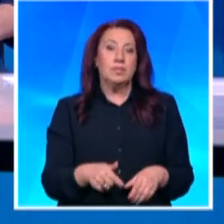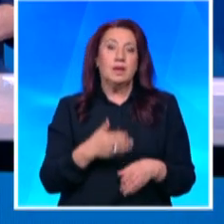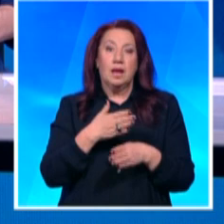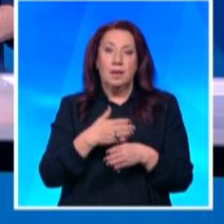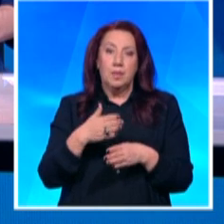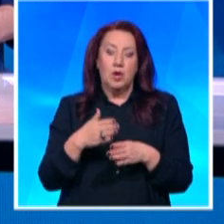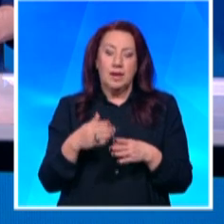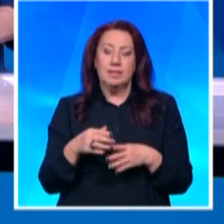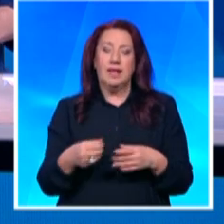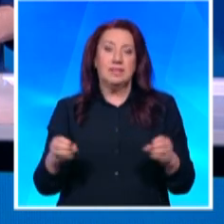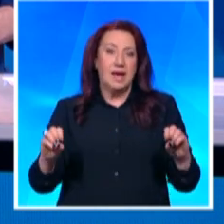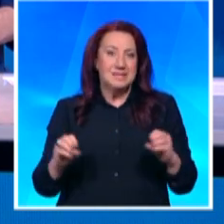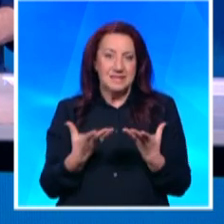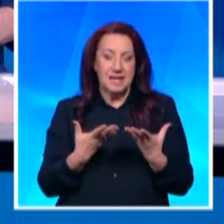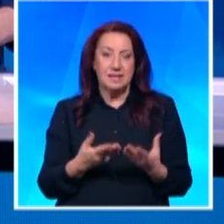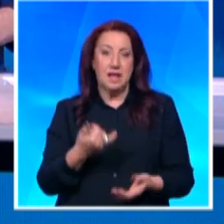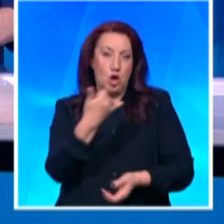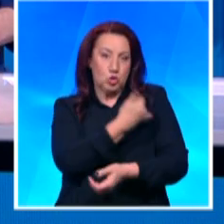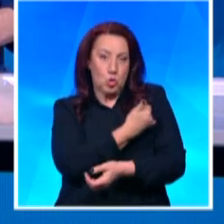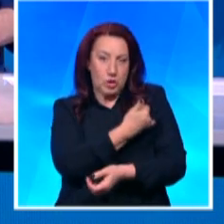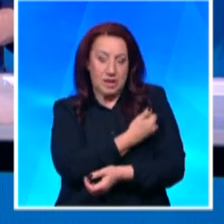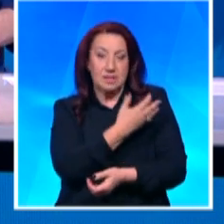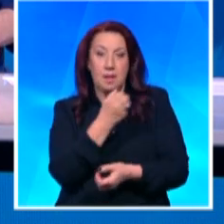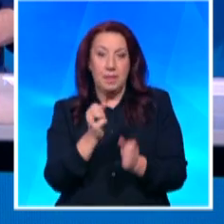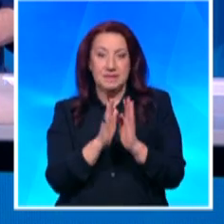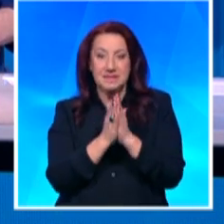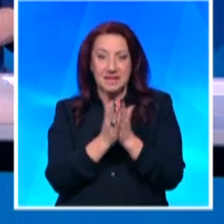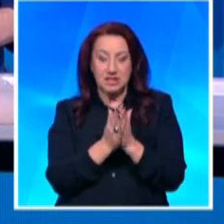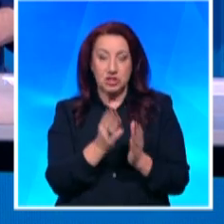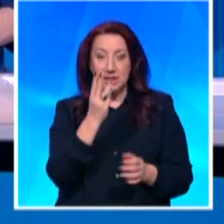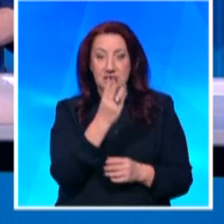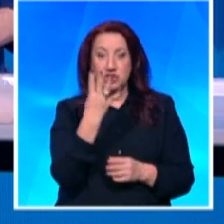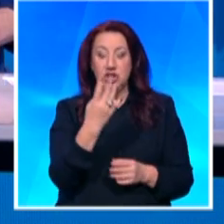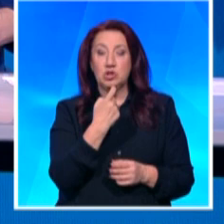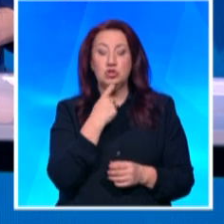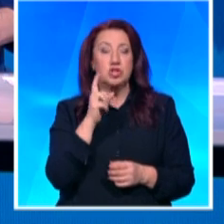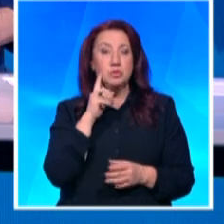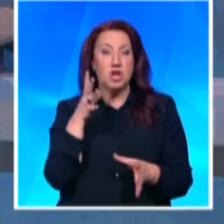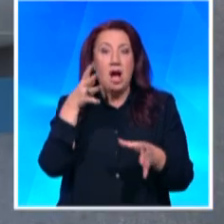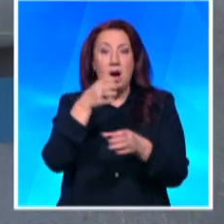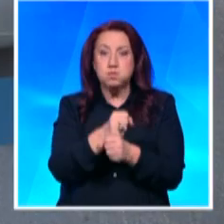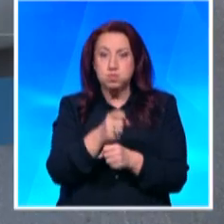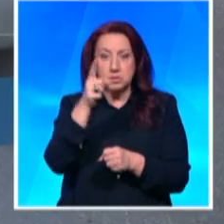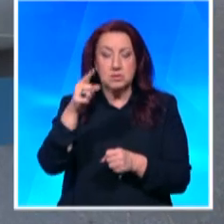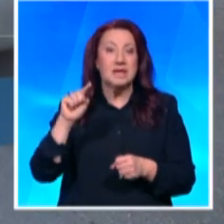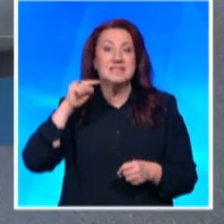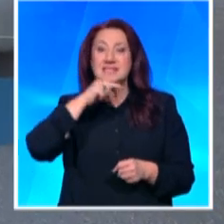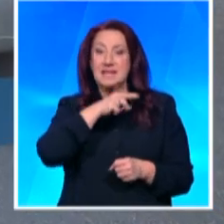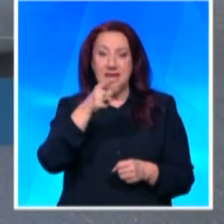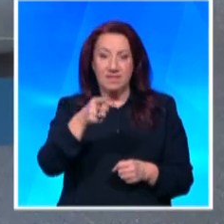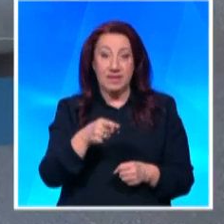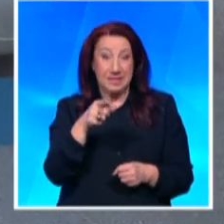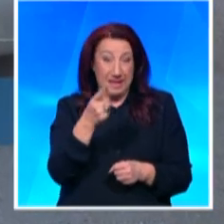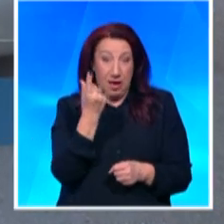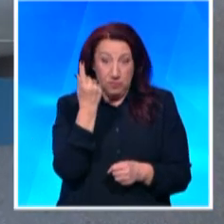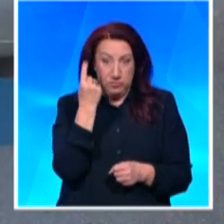книжка зад волана. 34-годишен мъж е задържан след преследване с полицията в Сливен. Инцидентът се случва